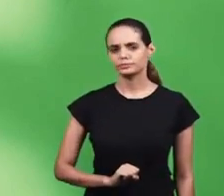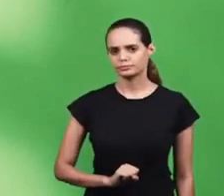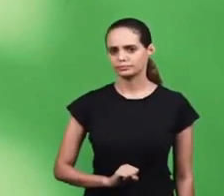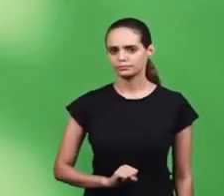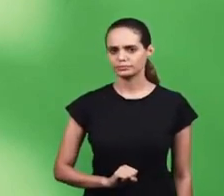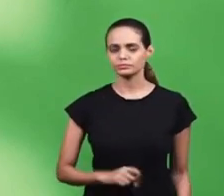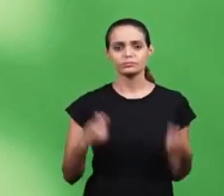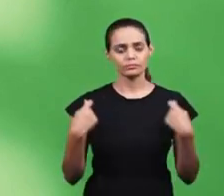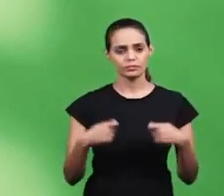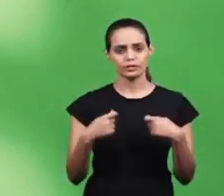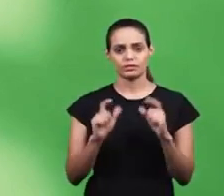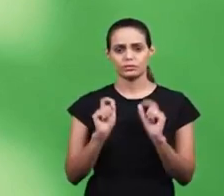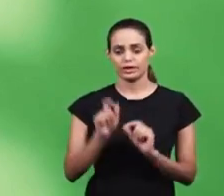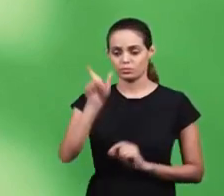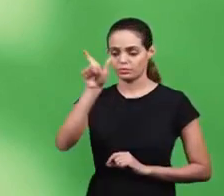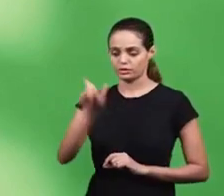zu dieser Gelegenheit?